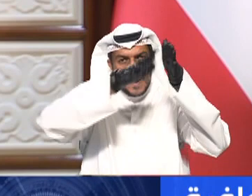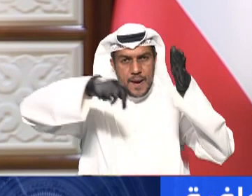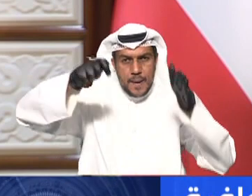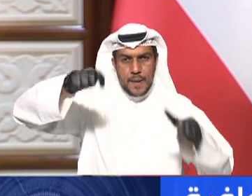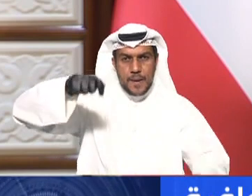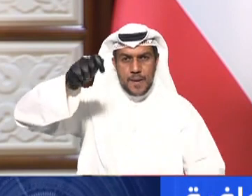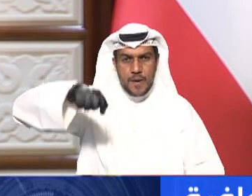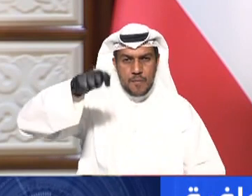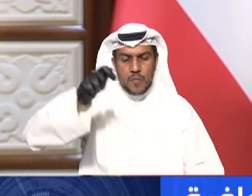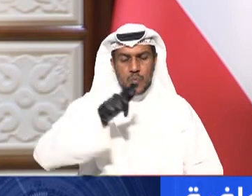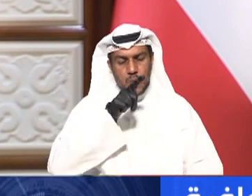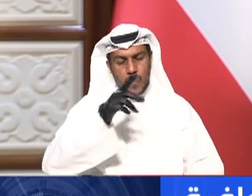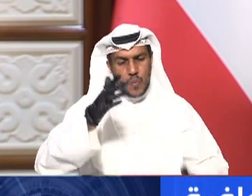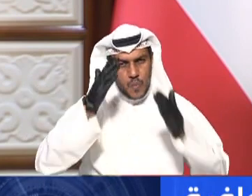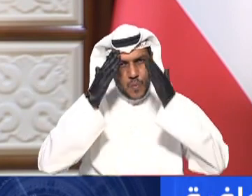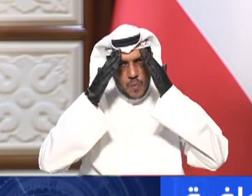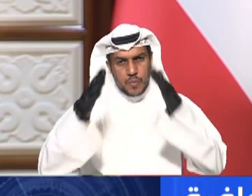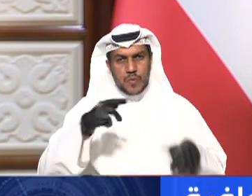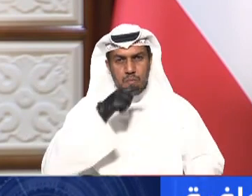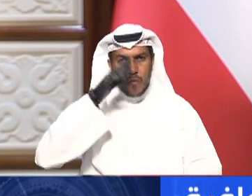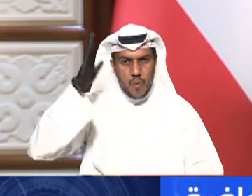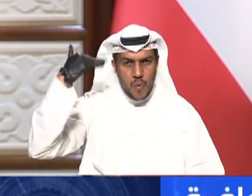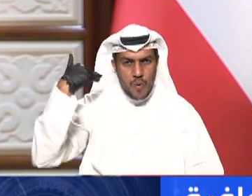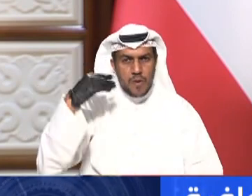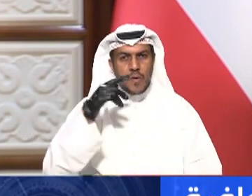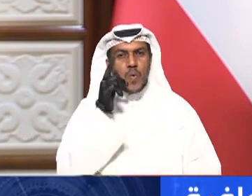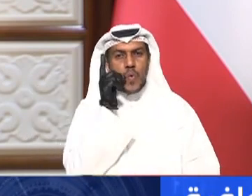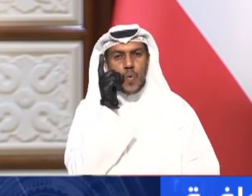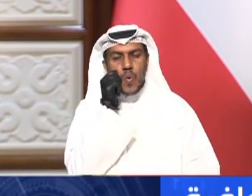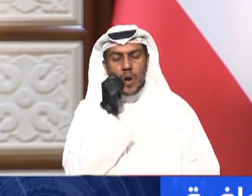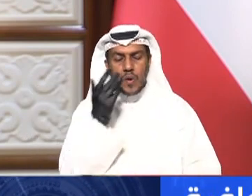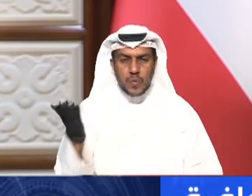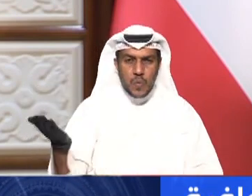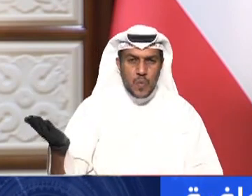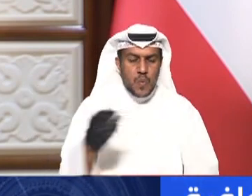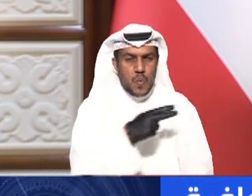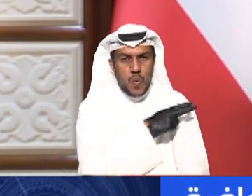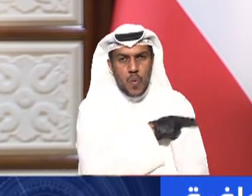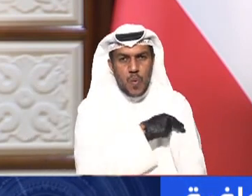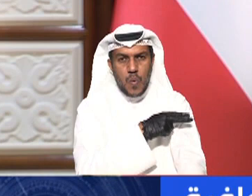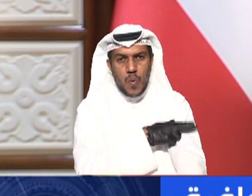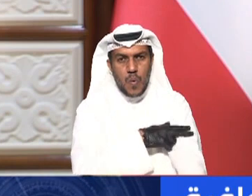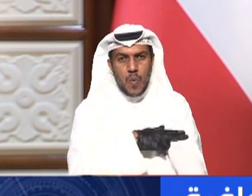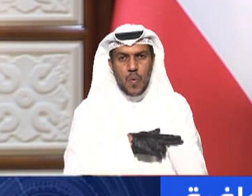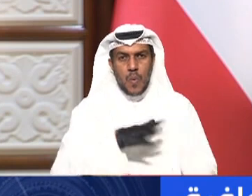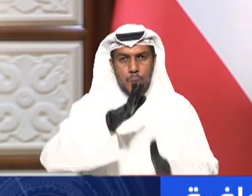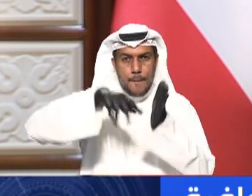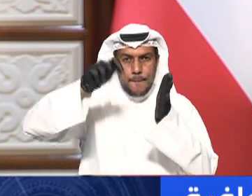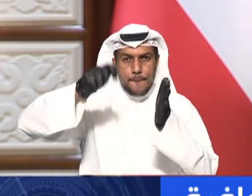رئيس مجلس الأمة، وإلى أختي وأخواني أعضاء المجلس على تفهمهم وتقبلهم